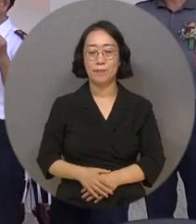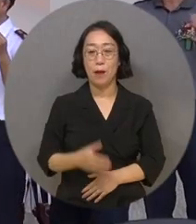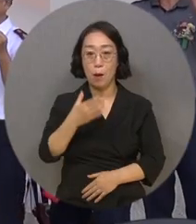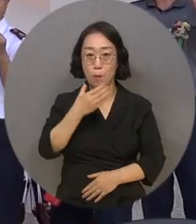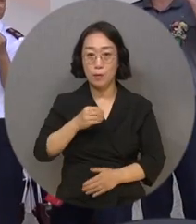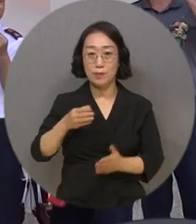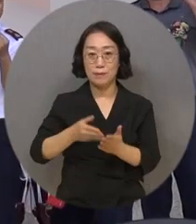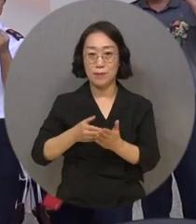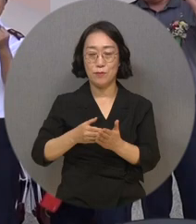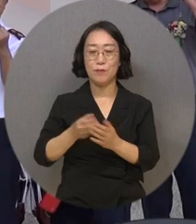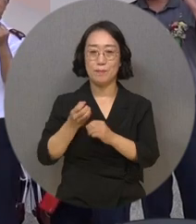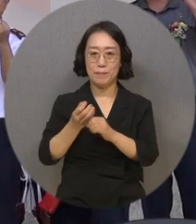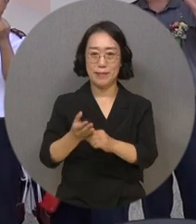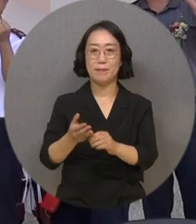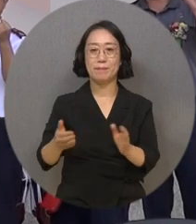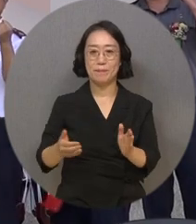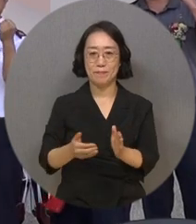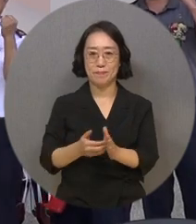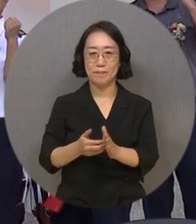장수연이었습니다